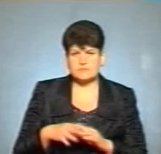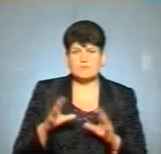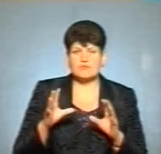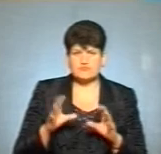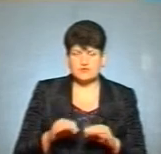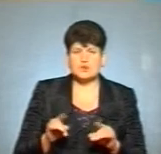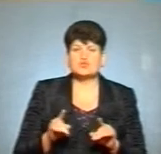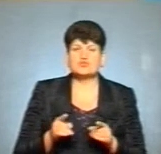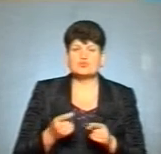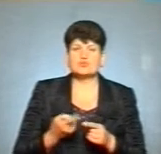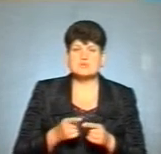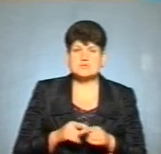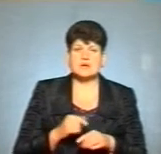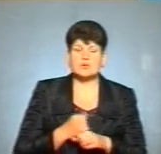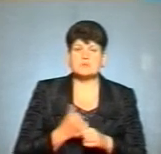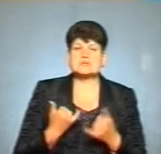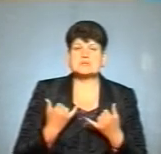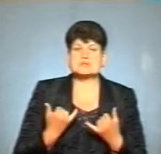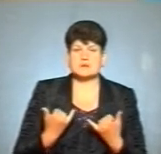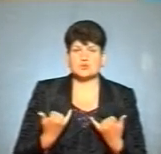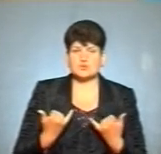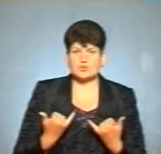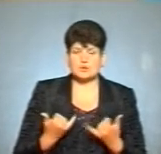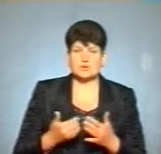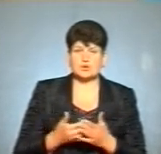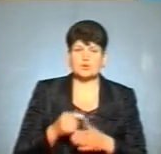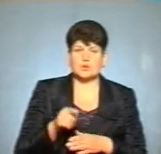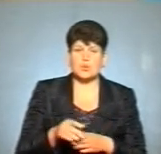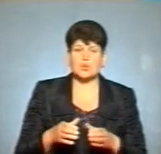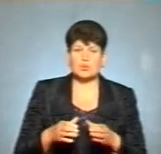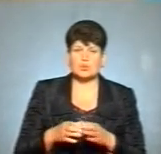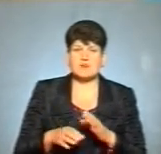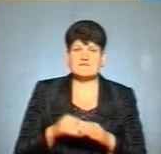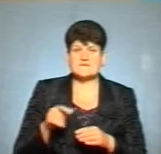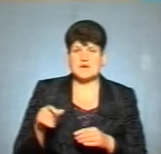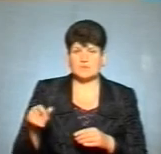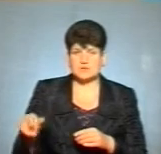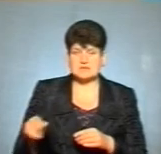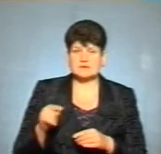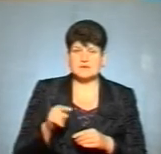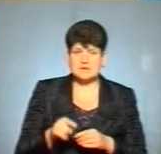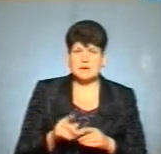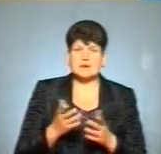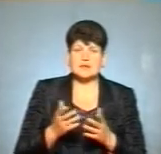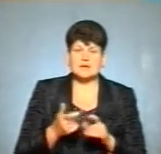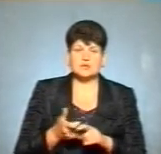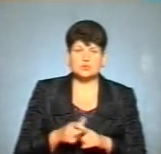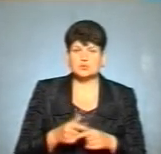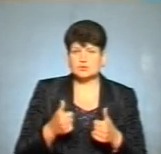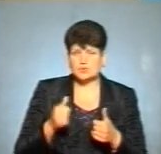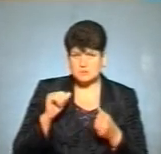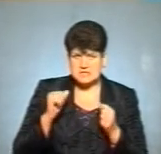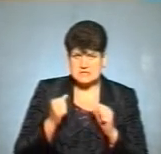це відбувається зараз, сьогодні, і саме до такої групи виборців, так, тобто та, яка дуже добре ці речі